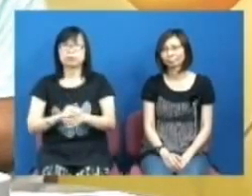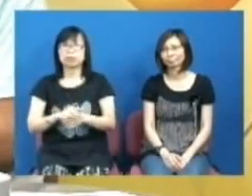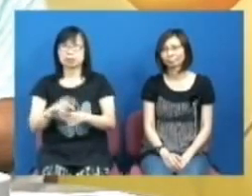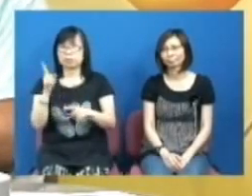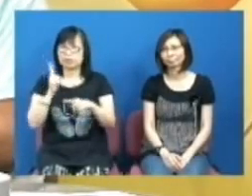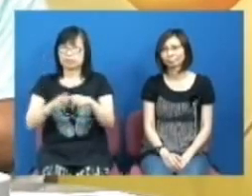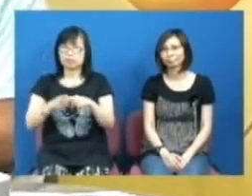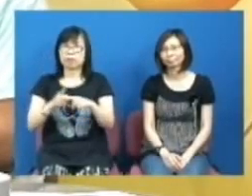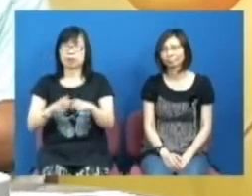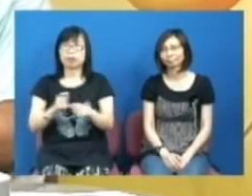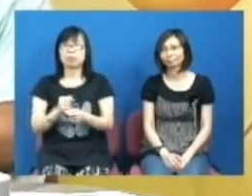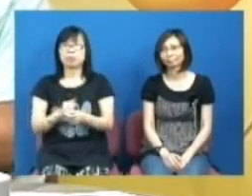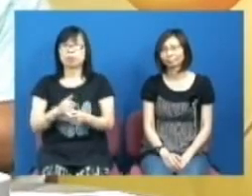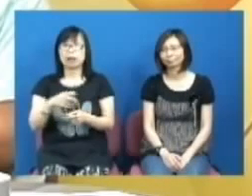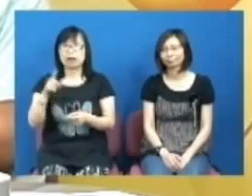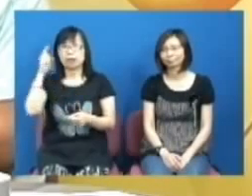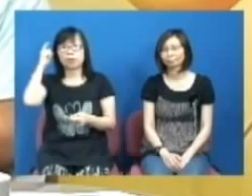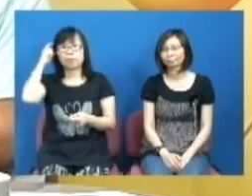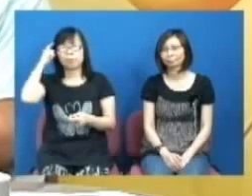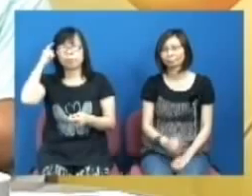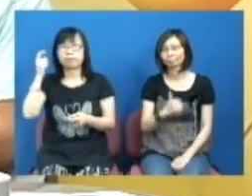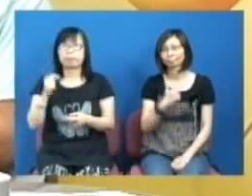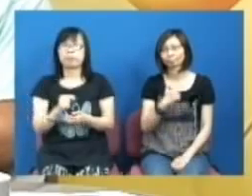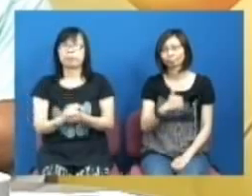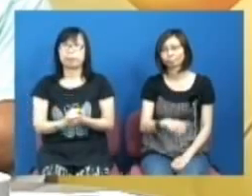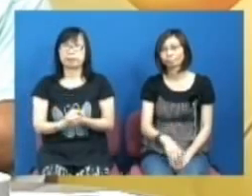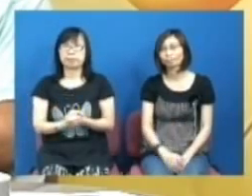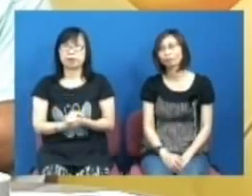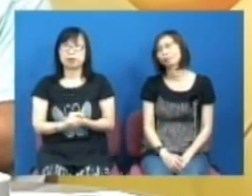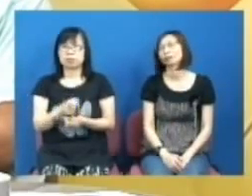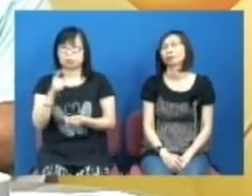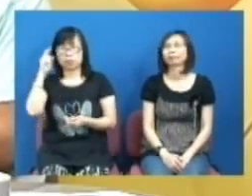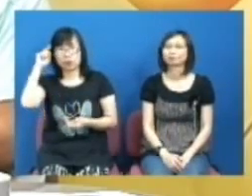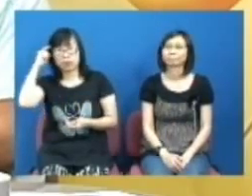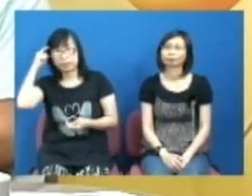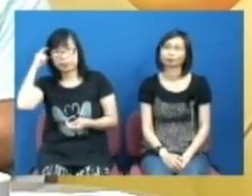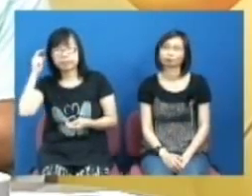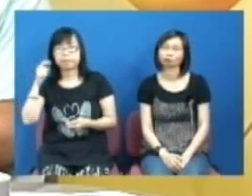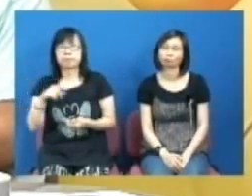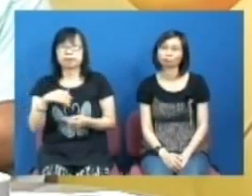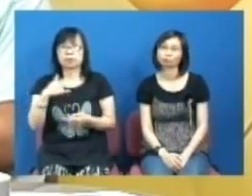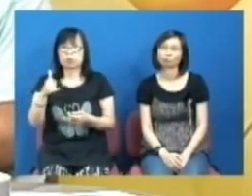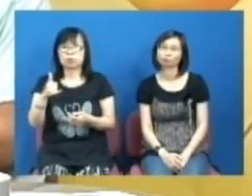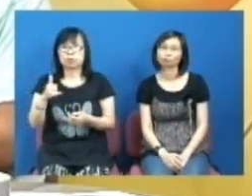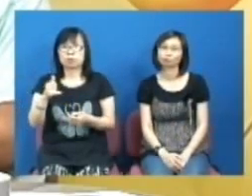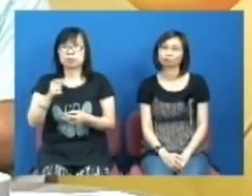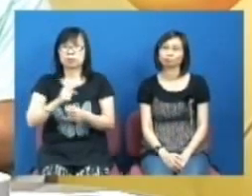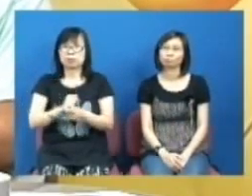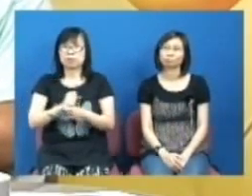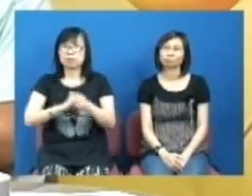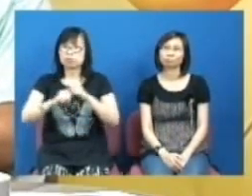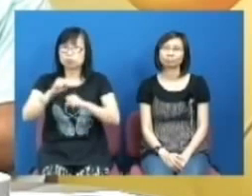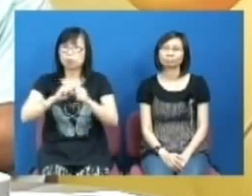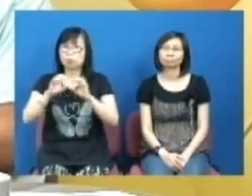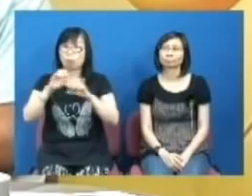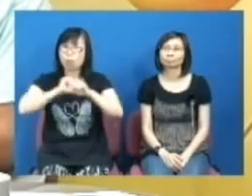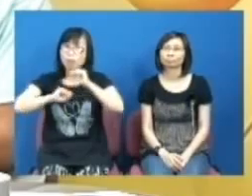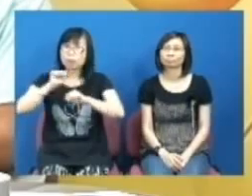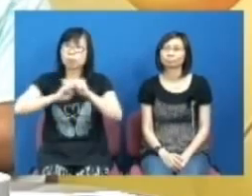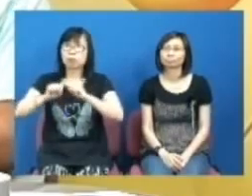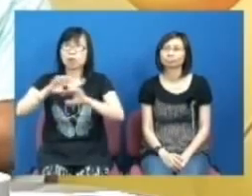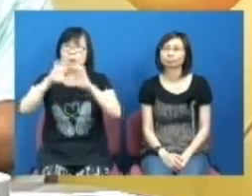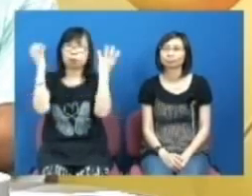踐一個更加一個理念，或者一個如果佢理念是要用群眾運動先達到，或者係同群